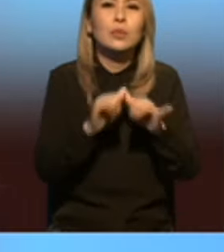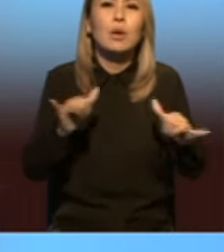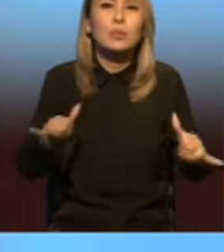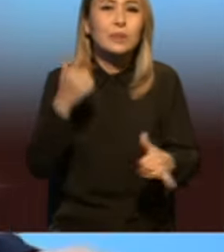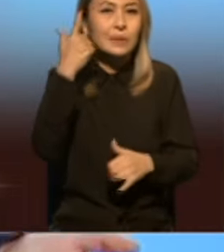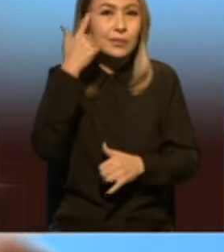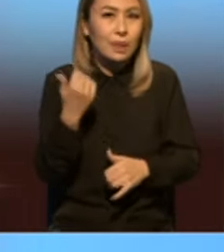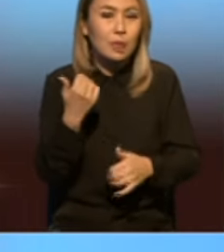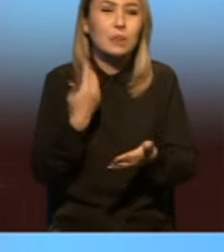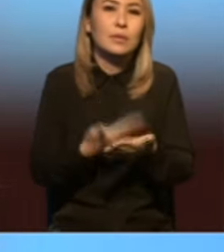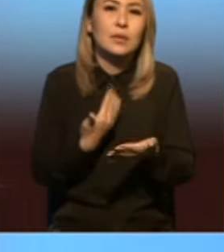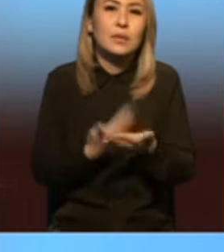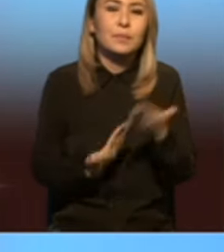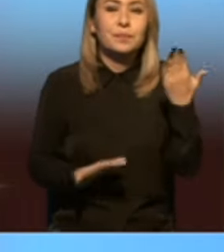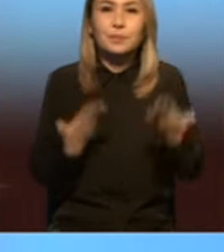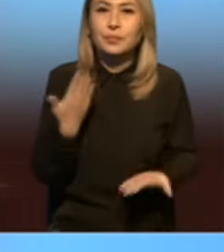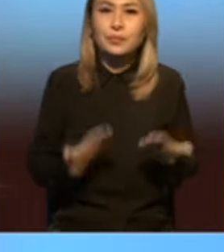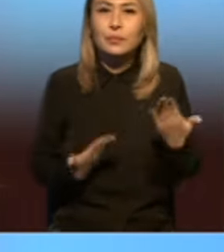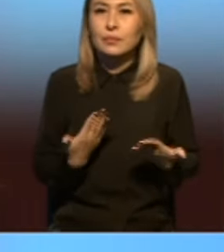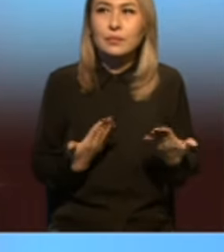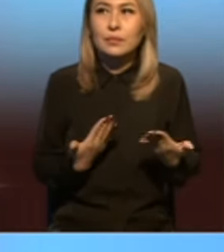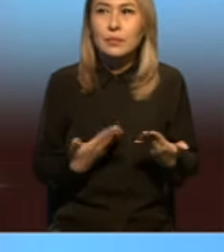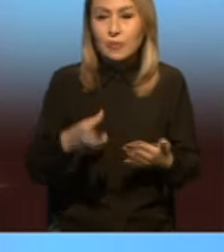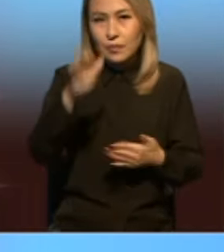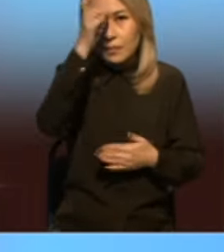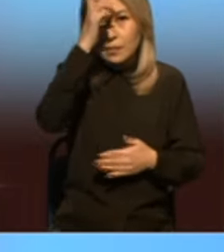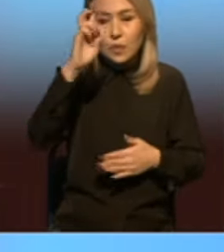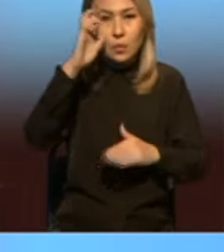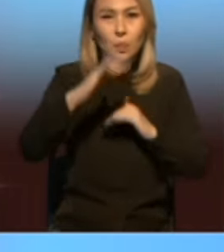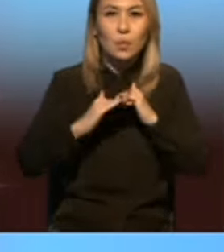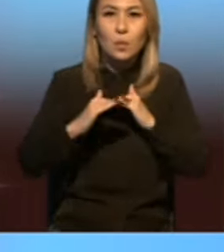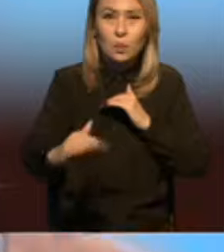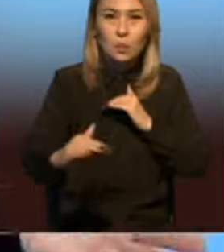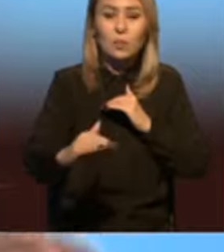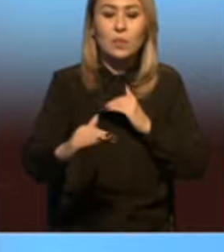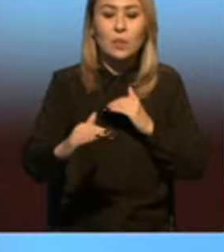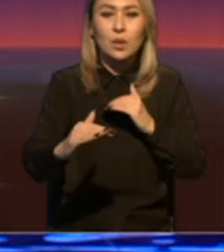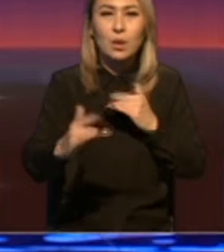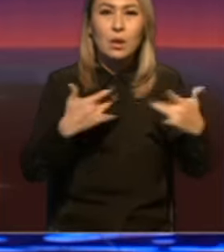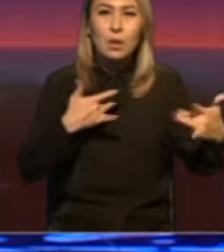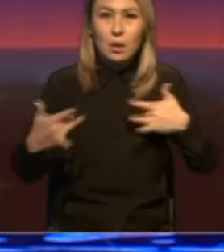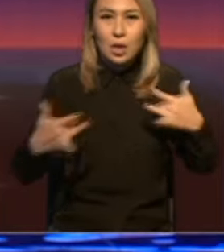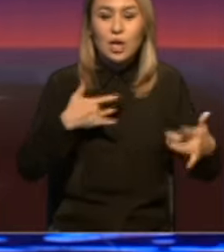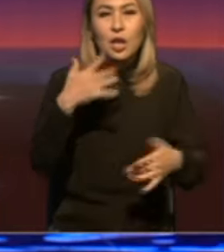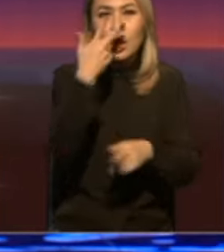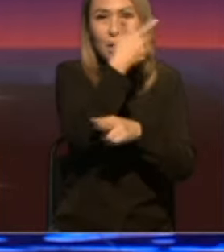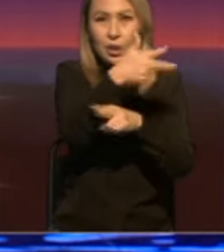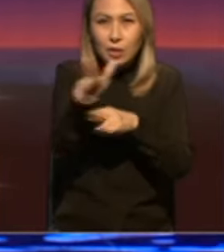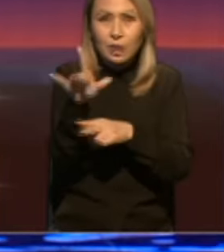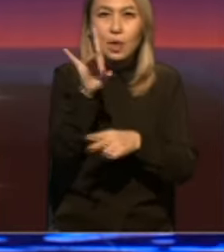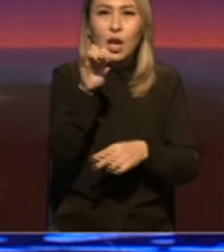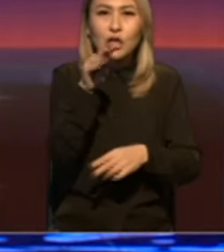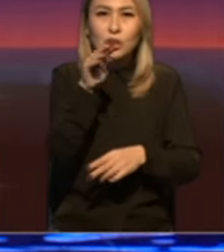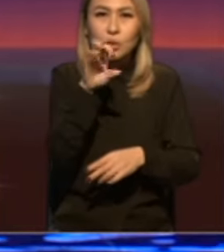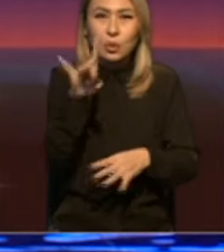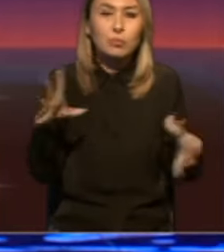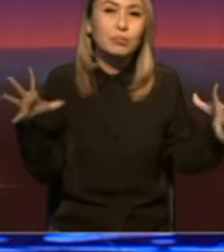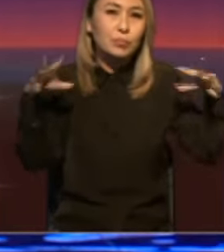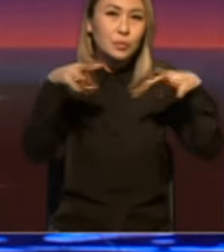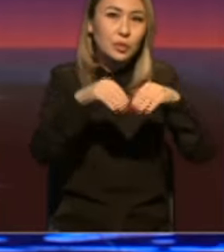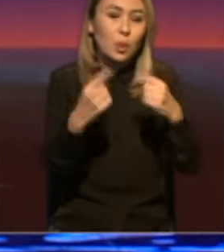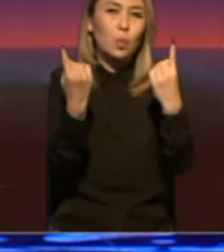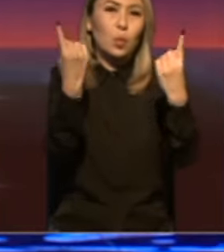білеміз. Мысалға, елге осы түркі мемлекеттерінің өнер адамдары, режиссерлары, киногерлері бірігіп, мысалы бір